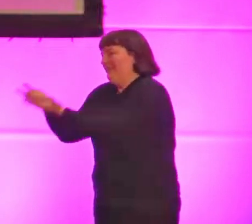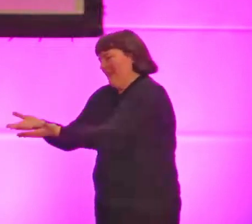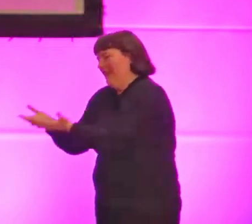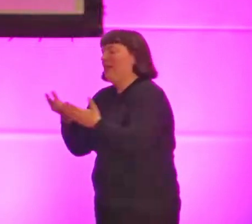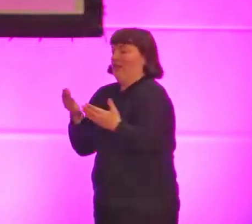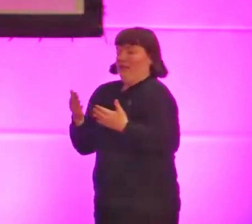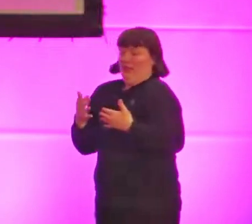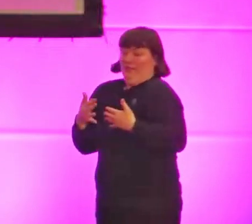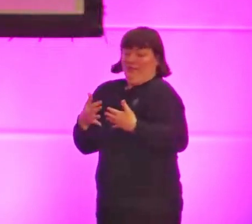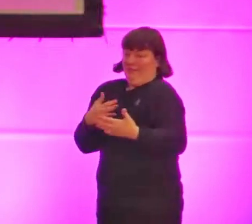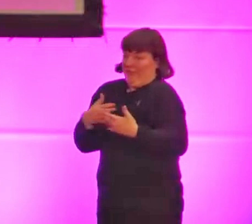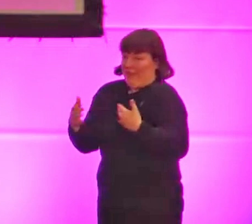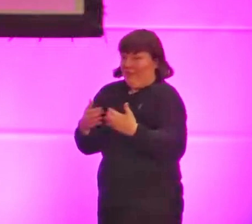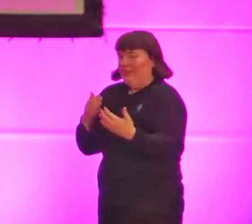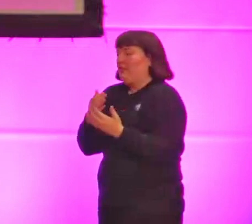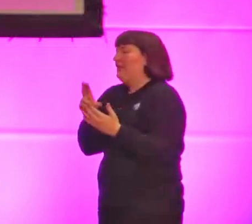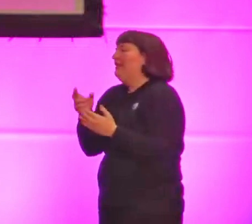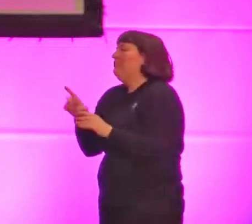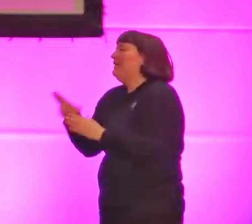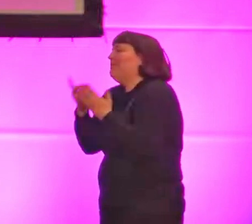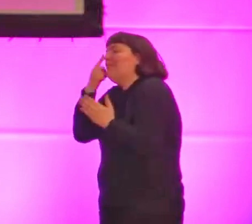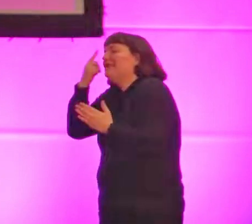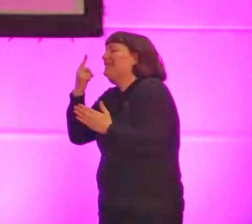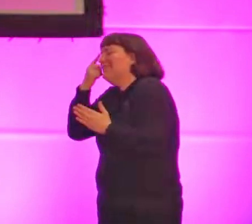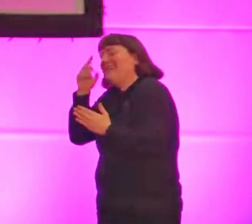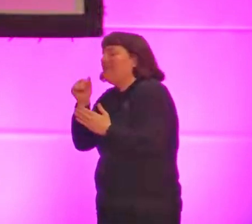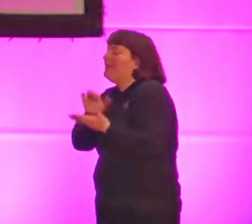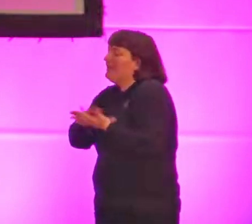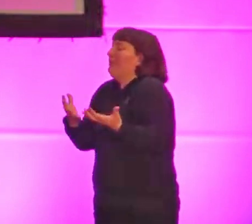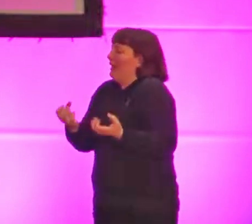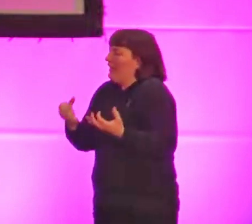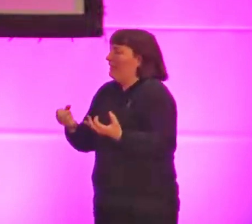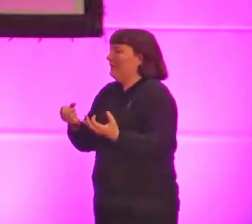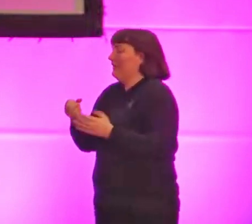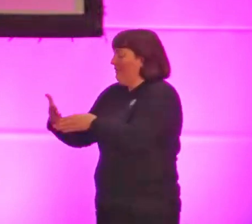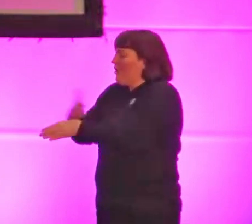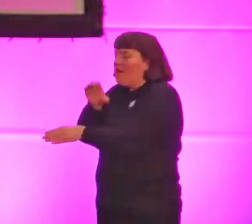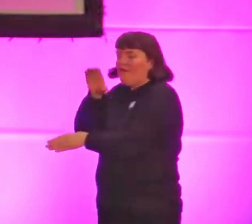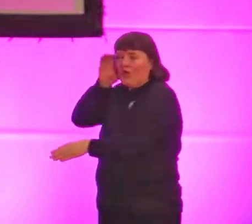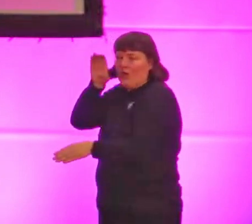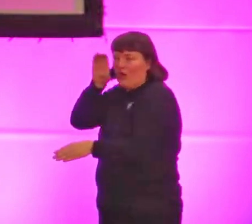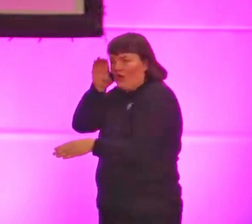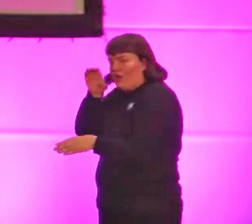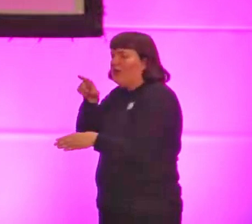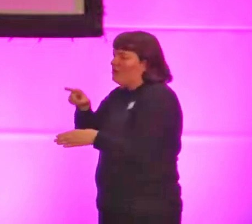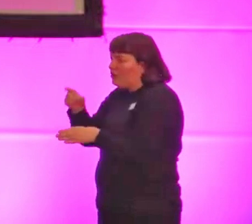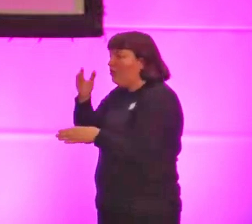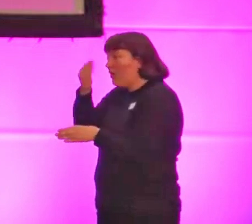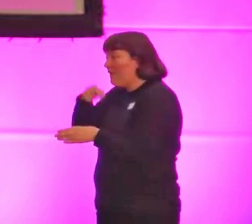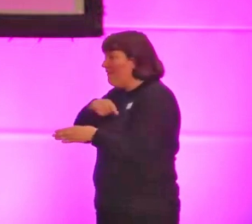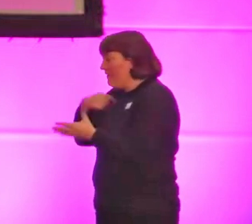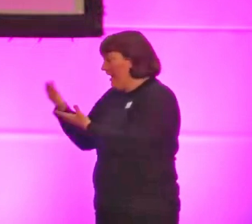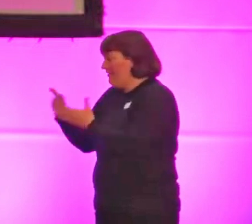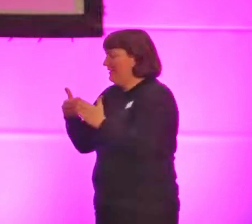för det var ingen som underrättade om misstanke. Utan det var mera praktiska skäl att inför förhör så småningom skulle vi kunna hänvisa till